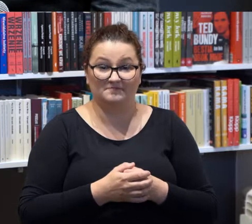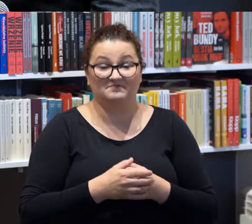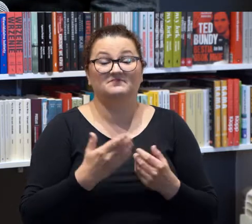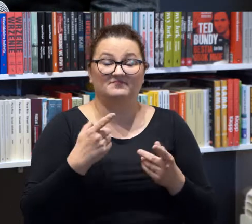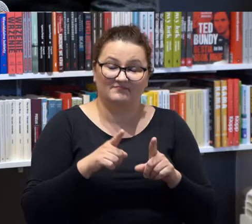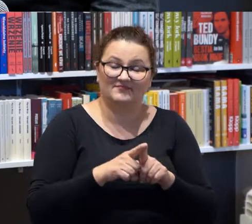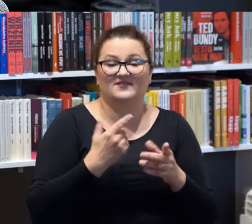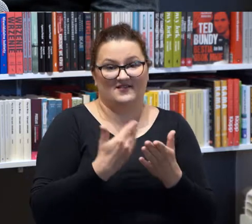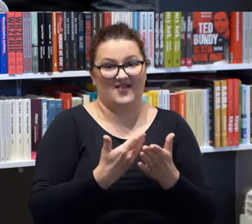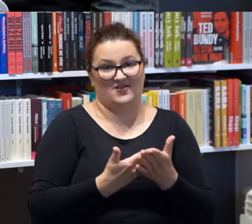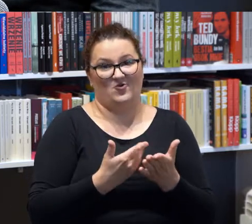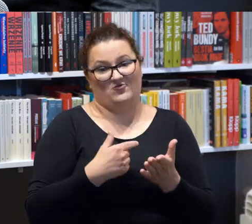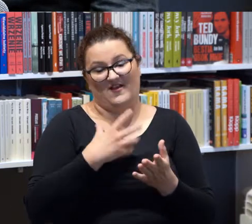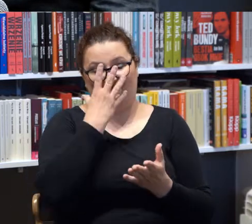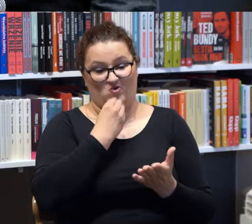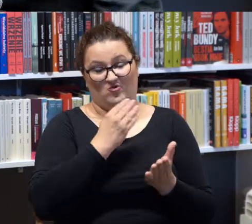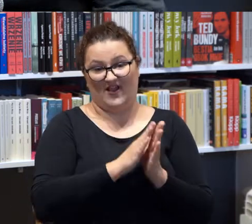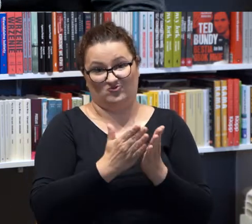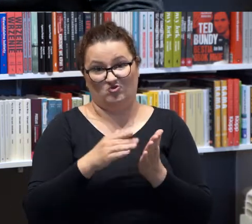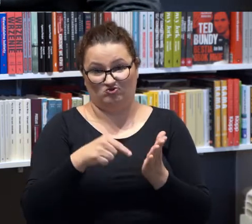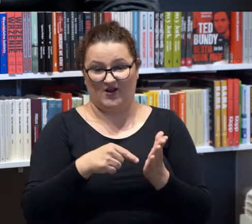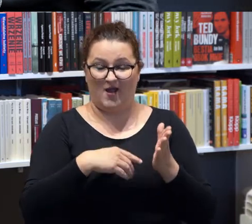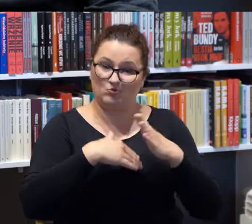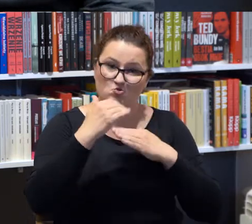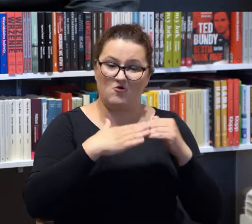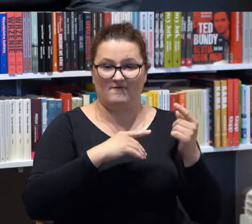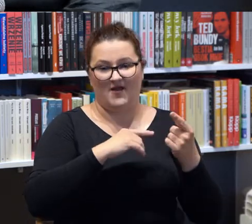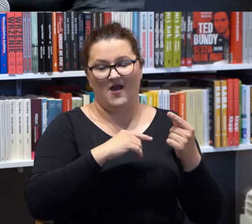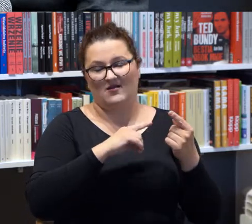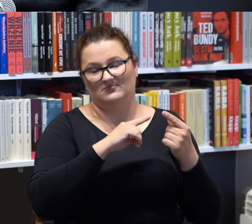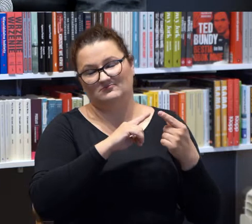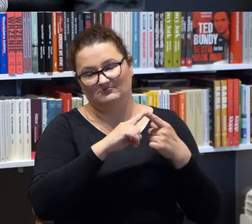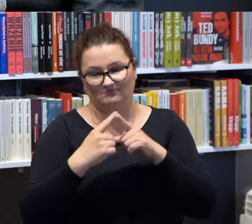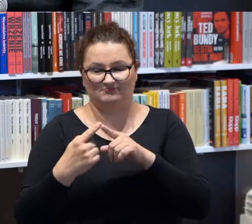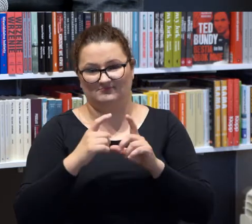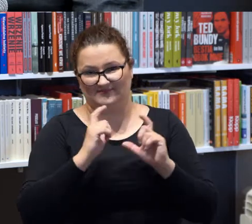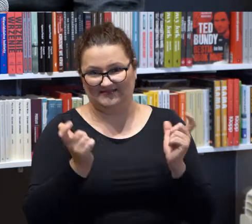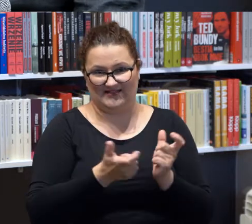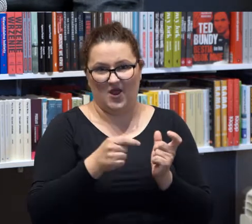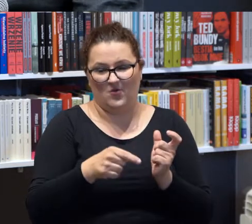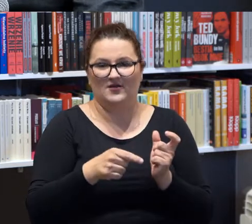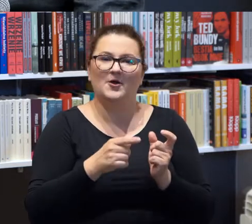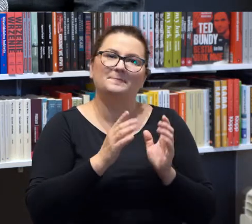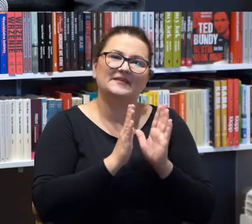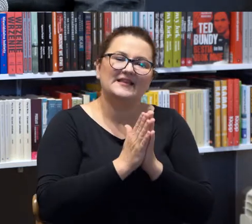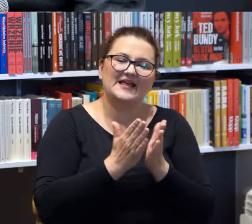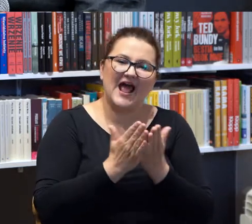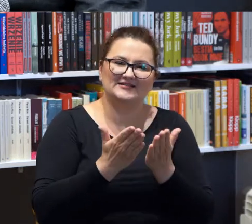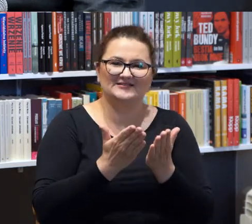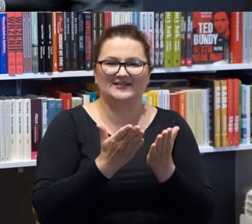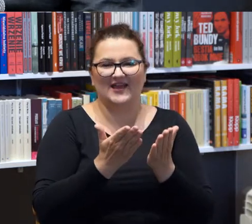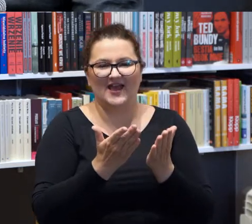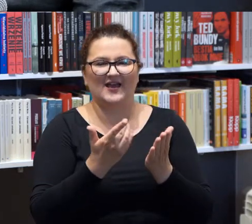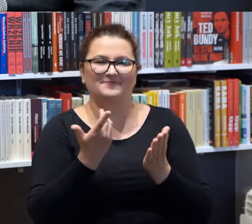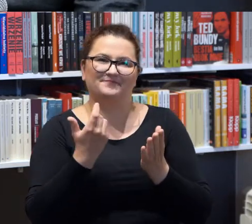dlatego ta książka tak wygląda. Ona faktycznie jest trochę takim literackim, nie wiem, to jest może takie górnolotne